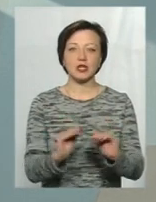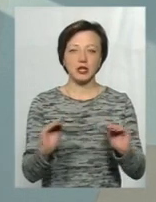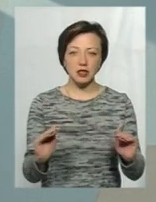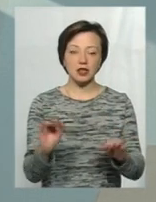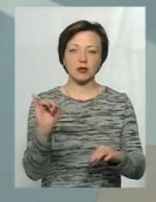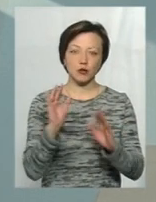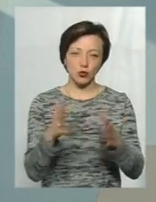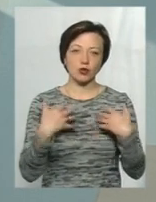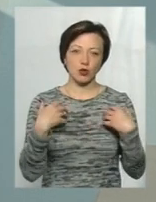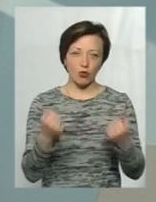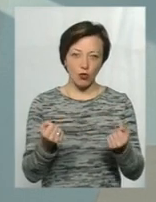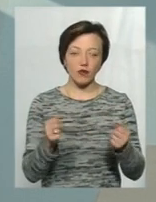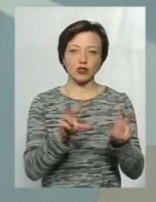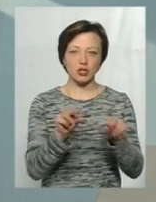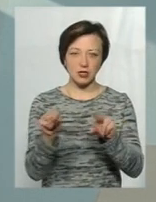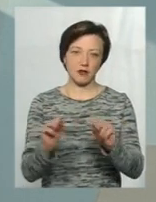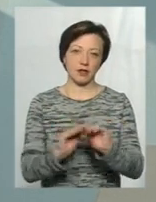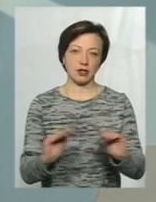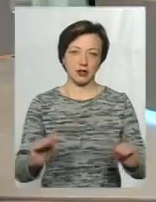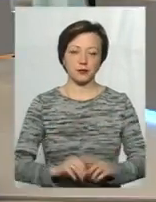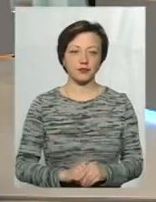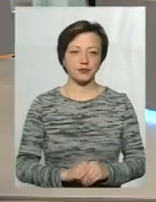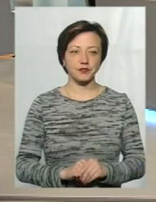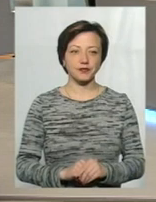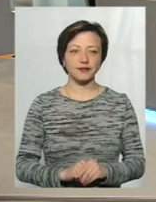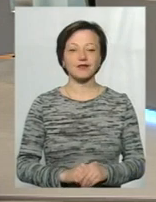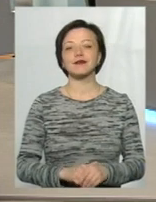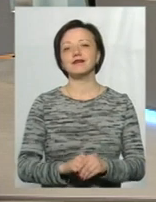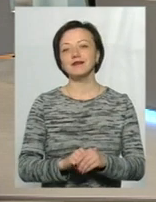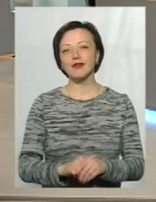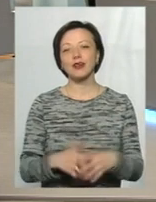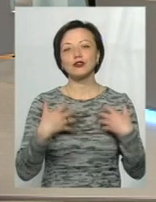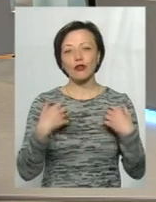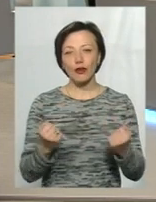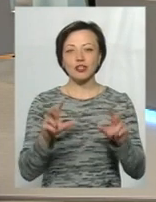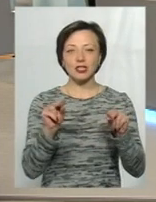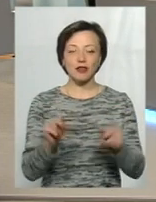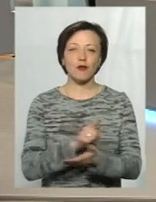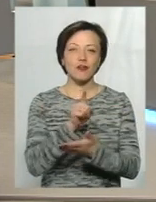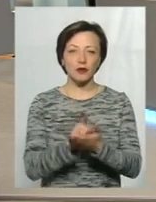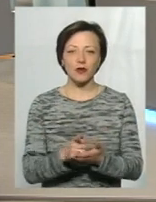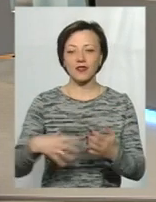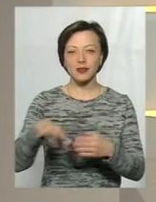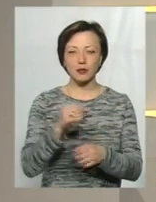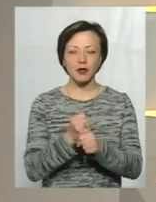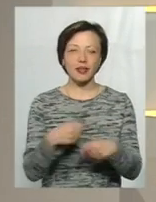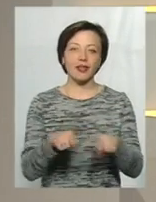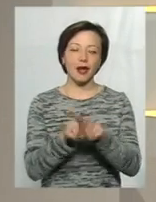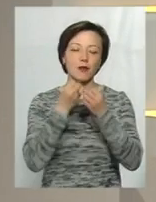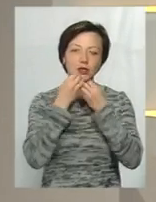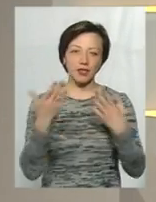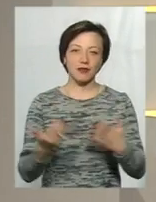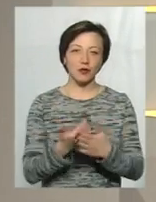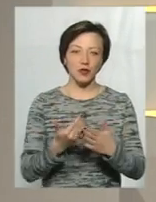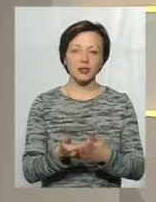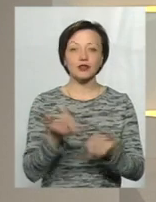і будуть здорові і щасливі діти. Будуть здорові і щасливі, обов'язково будемо всі над цим працювати. На такій позитивній